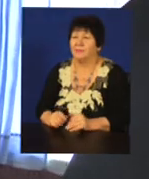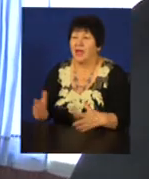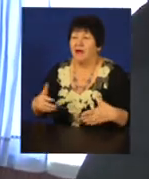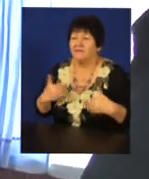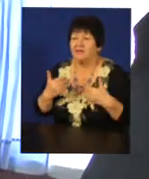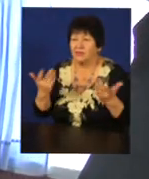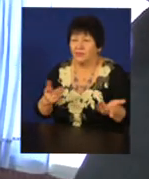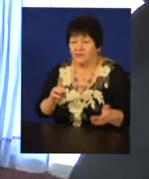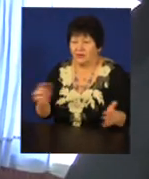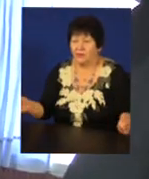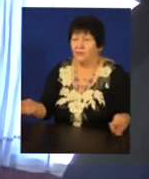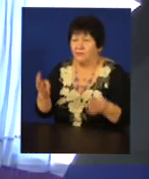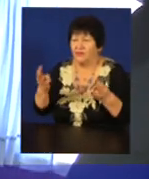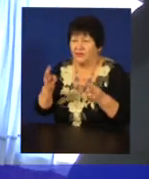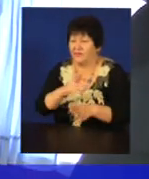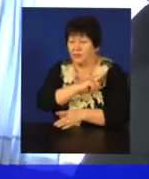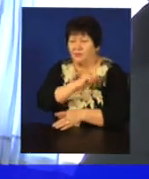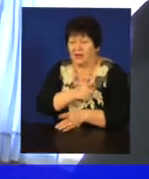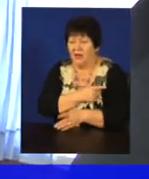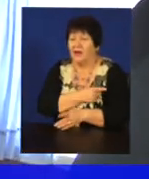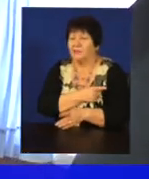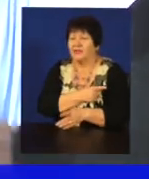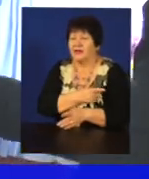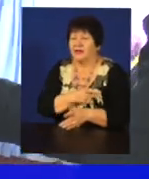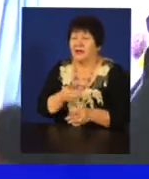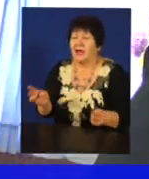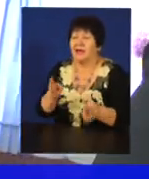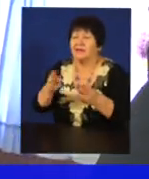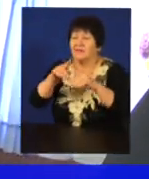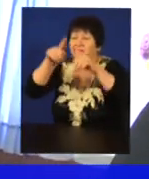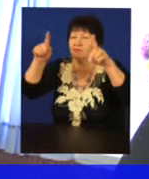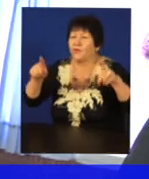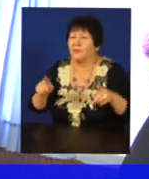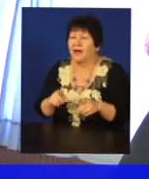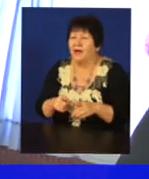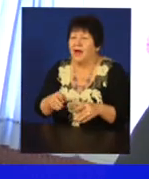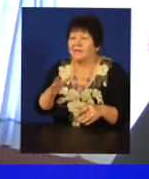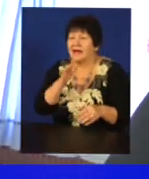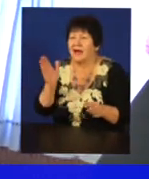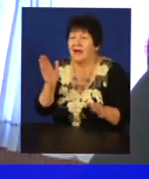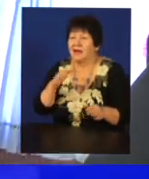nu exagerați cu focul, supraîncălziți soba. Dacă asta temperatură e bună și constantă în casă.